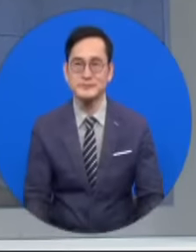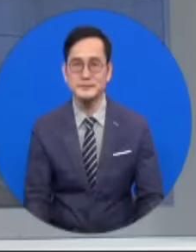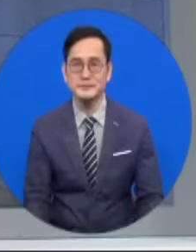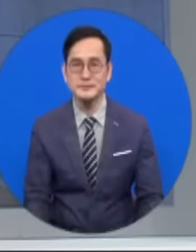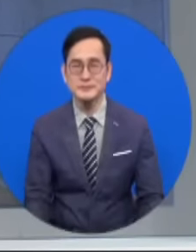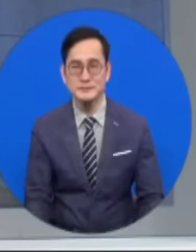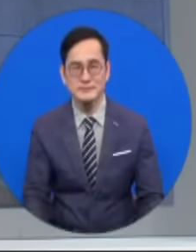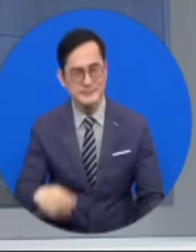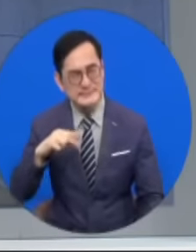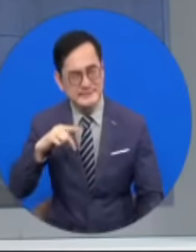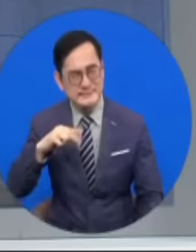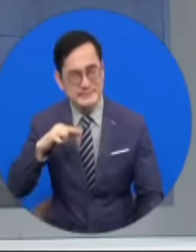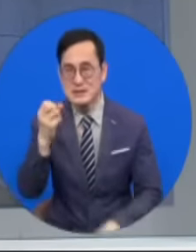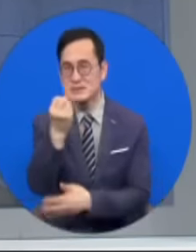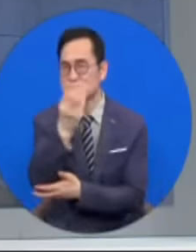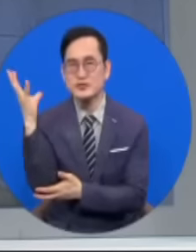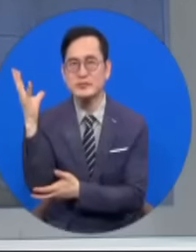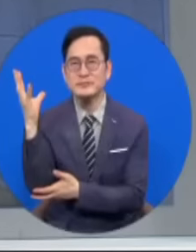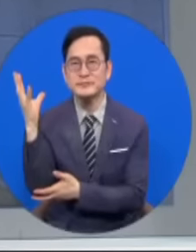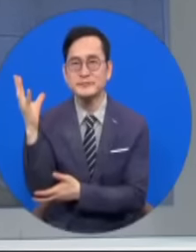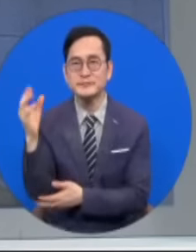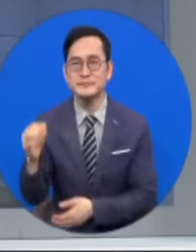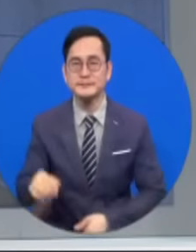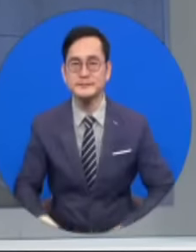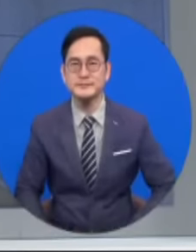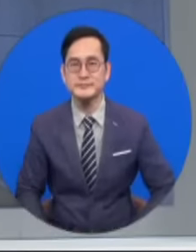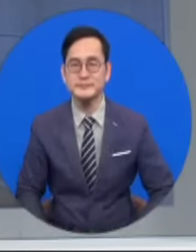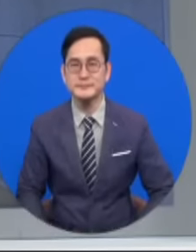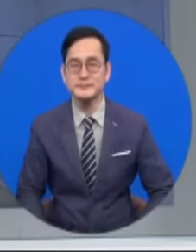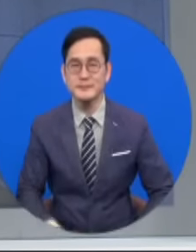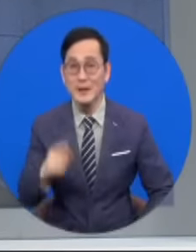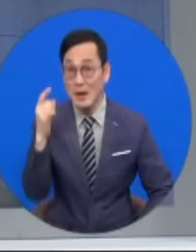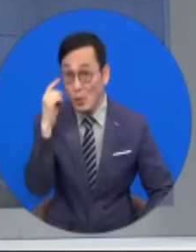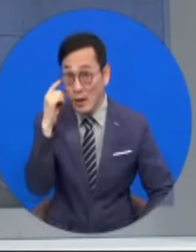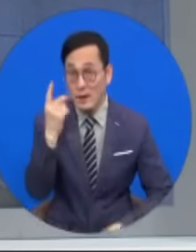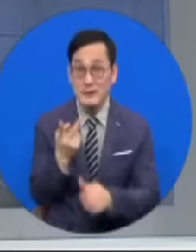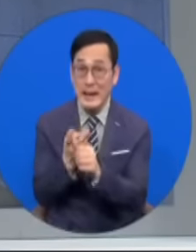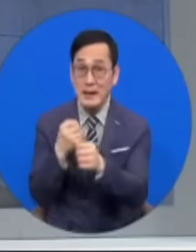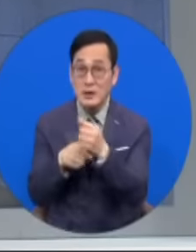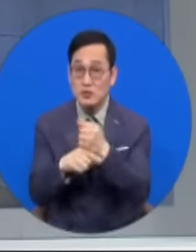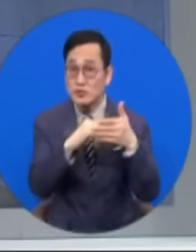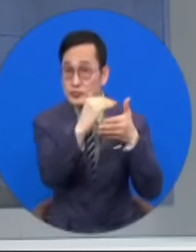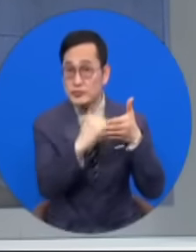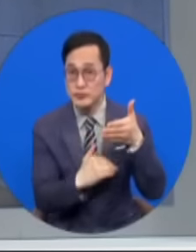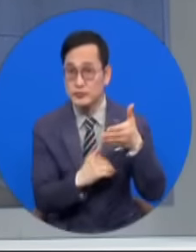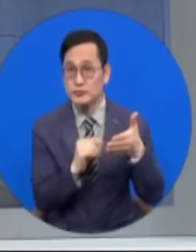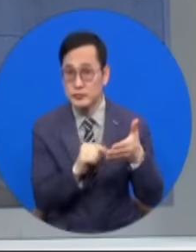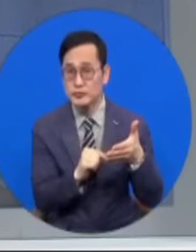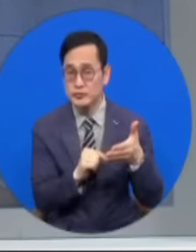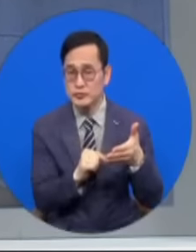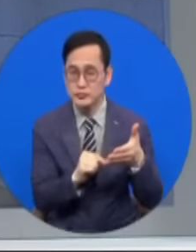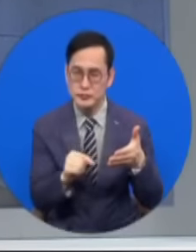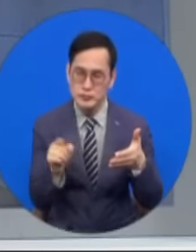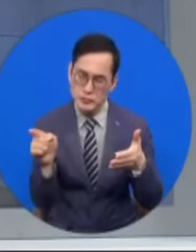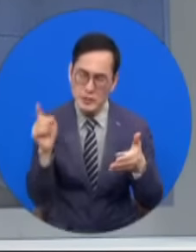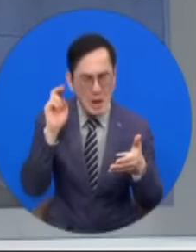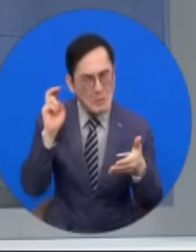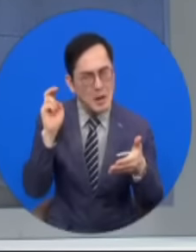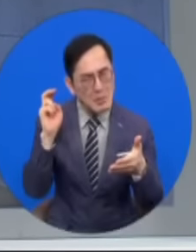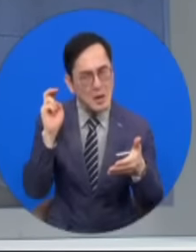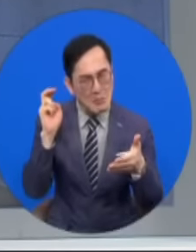보도를 민주당을 향해서 하고 있는 상황입니다 그 이유 중에 하나는 탄핵의 사유 중에 이른바 카더라 수준에